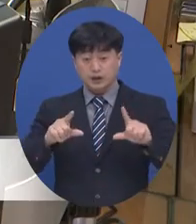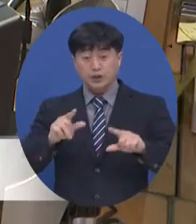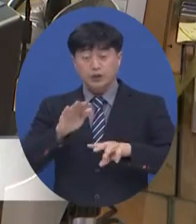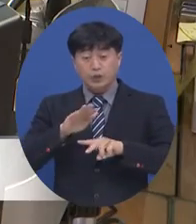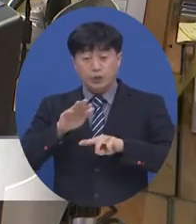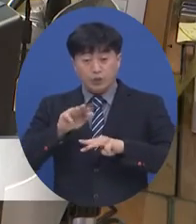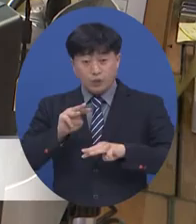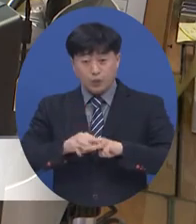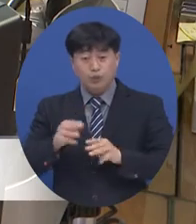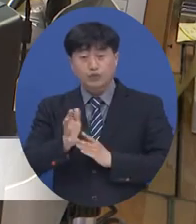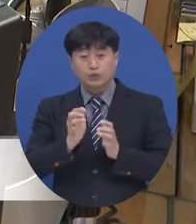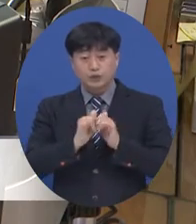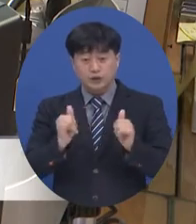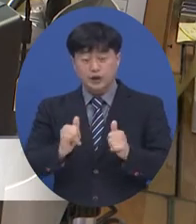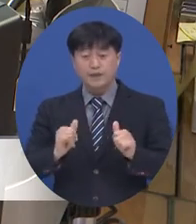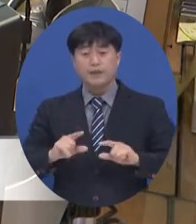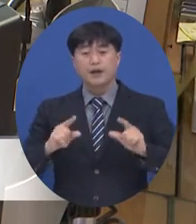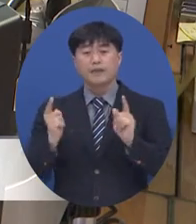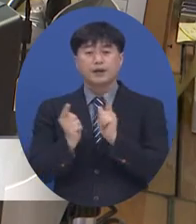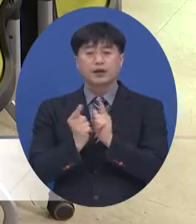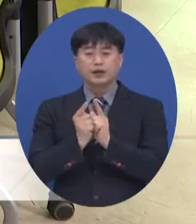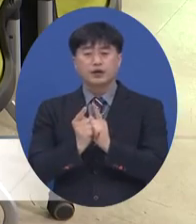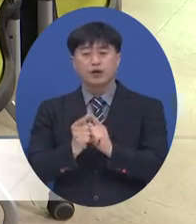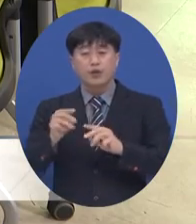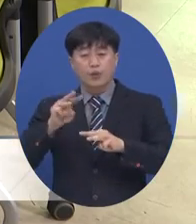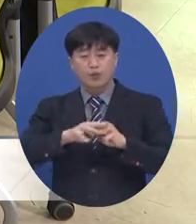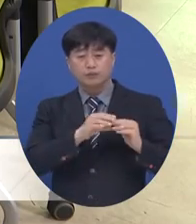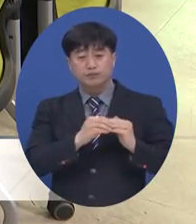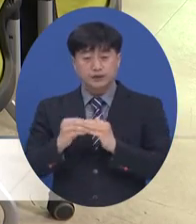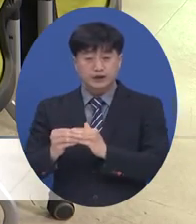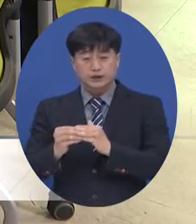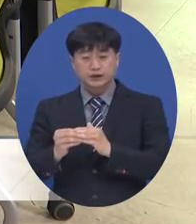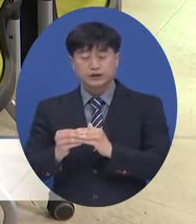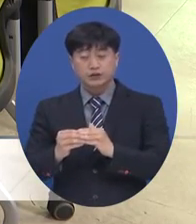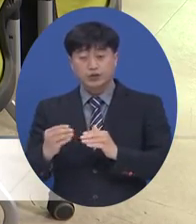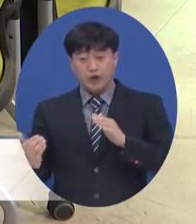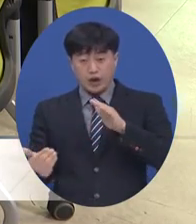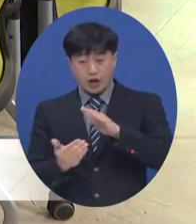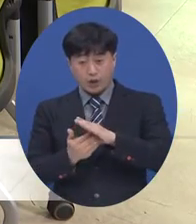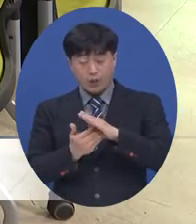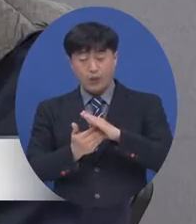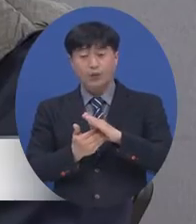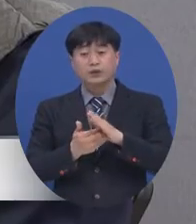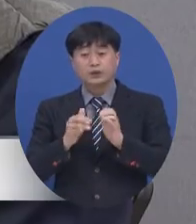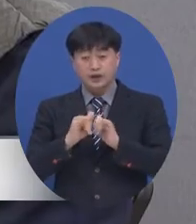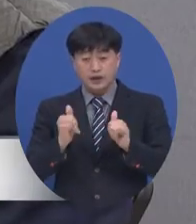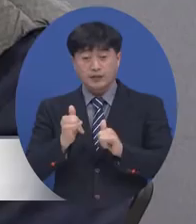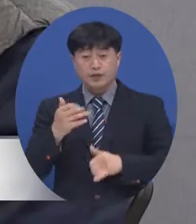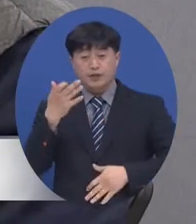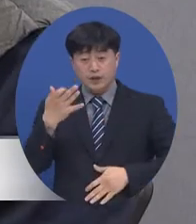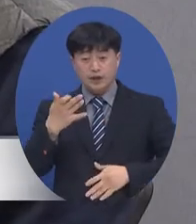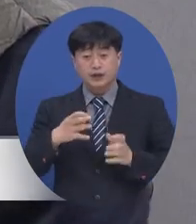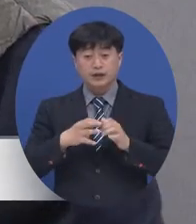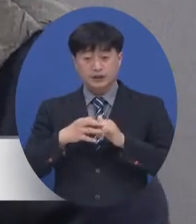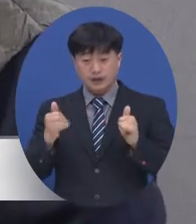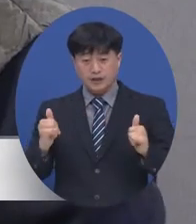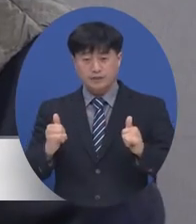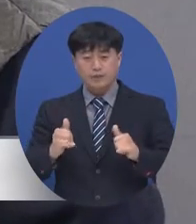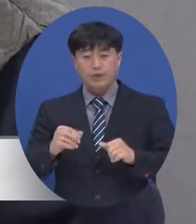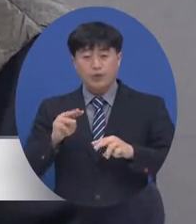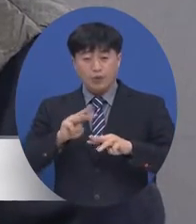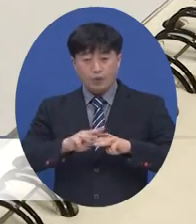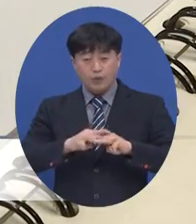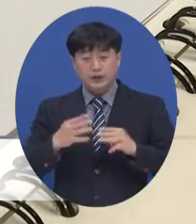이렇듯 우리 농업을 자리 끈 경기도 최고의 농업인 14명과 농정 업무평가 성적이 우수한